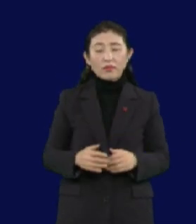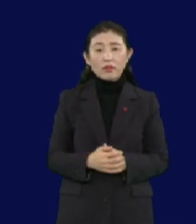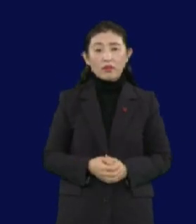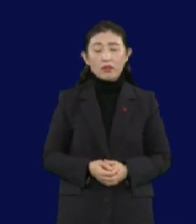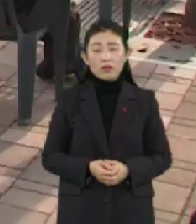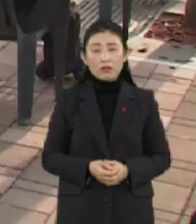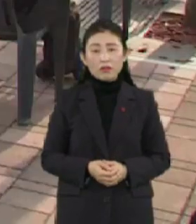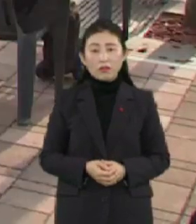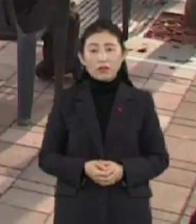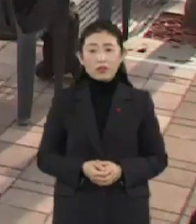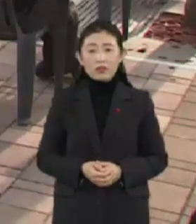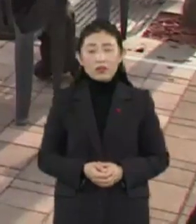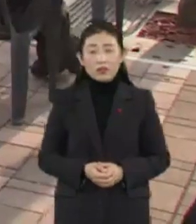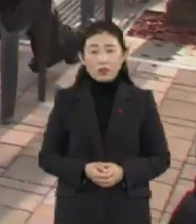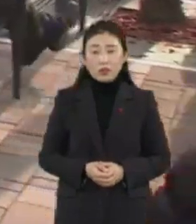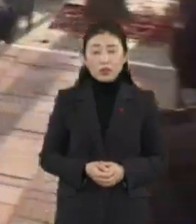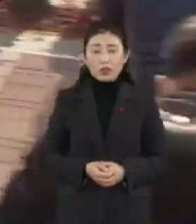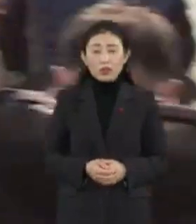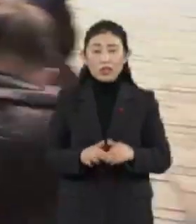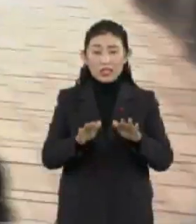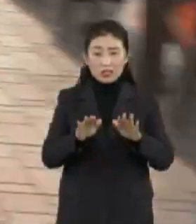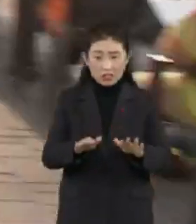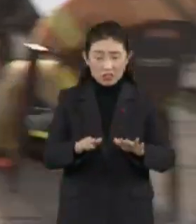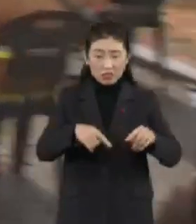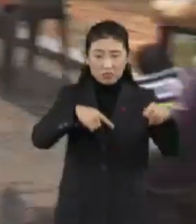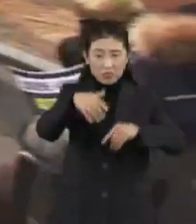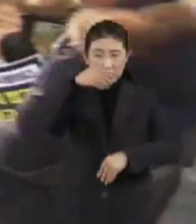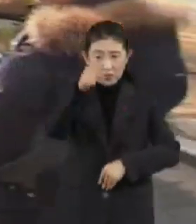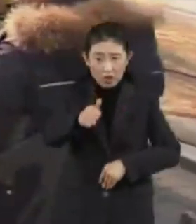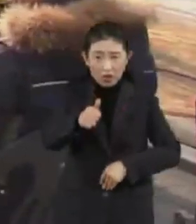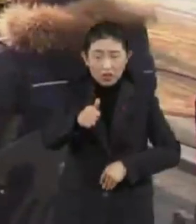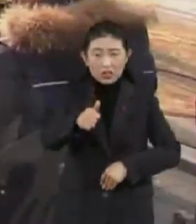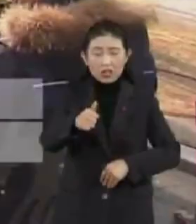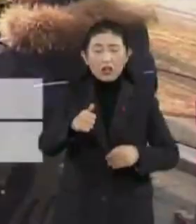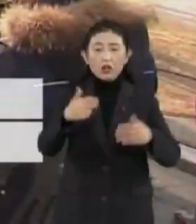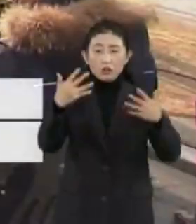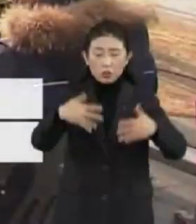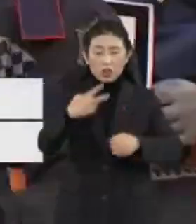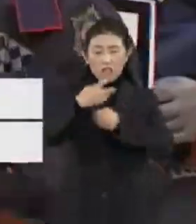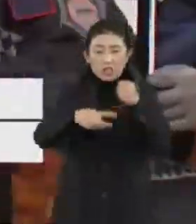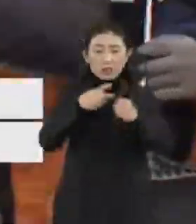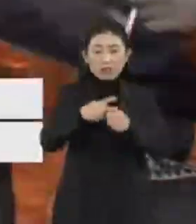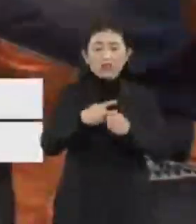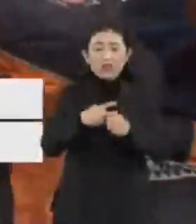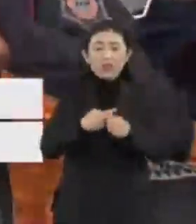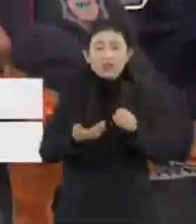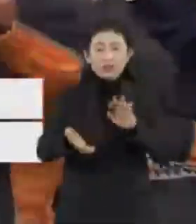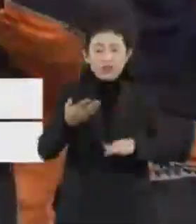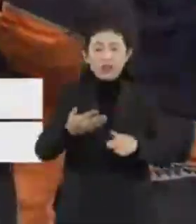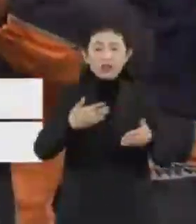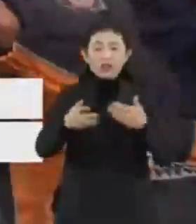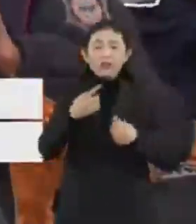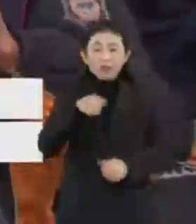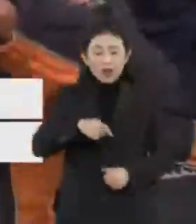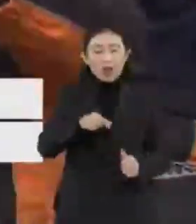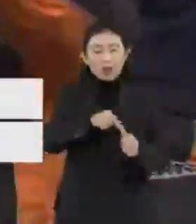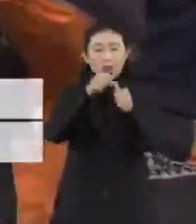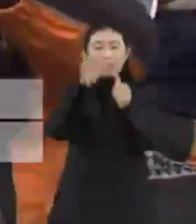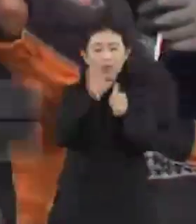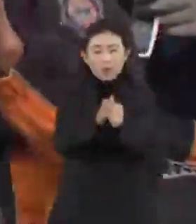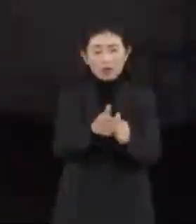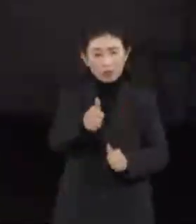보입니다. 소방공무원 노조는 현장 지휘부를 최소 20년 이상 현장 경험이 있는 책임자로 임명할 것을 촉구하는